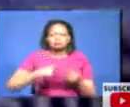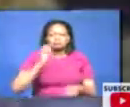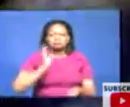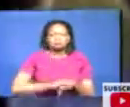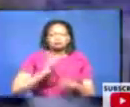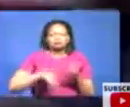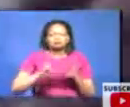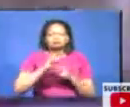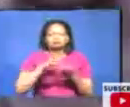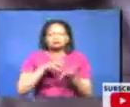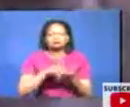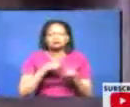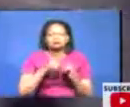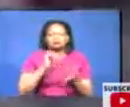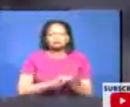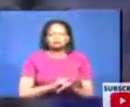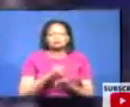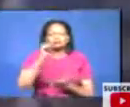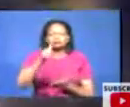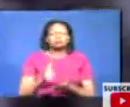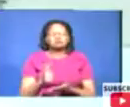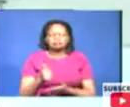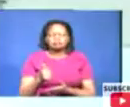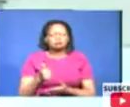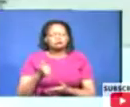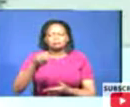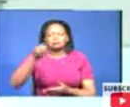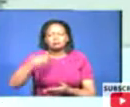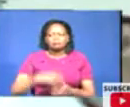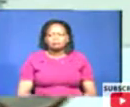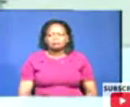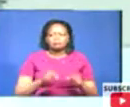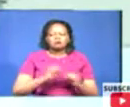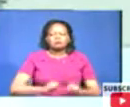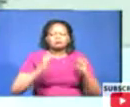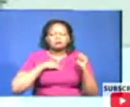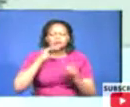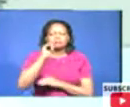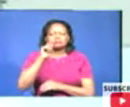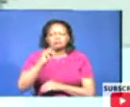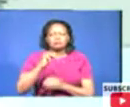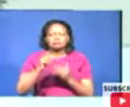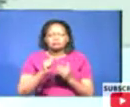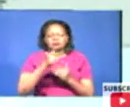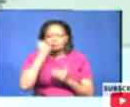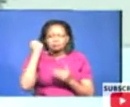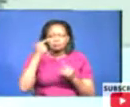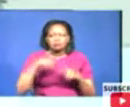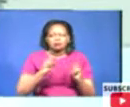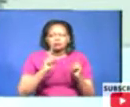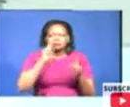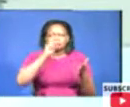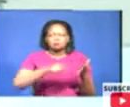on the case, but that has never come to fruition. Hiyo manager wangu alitisha $1 million kwa vile hawa ndio walikuwa na